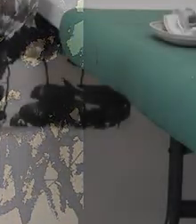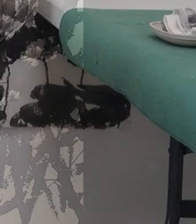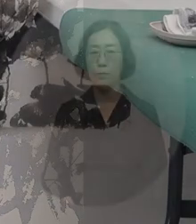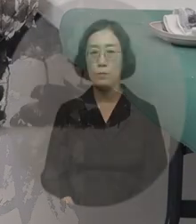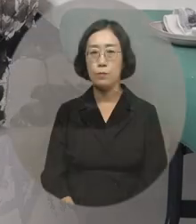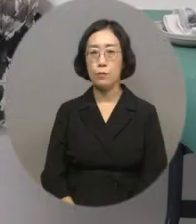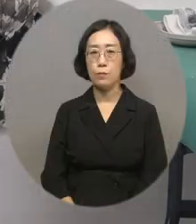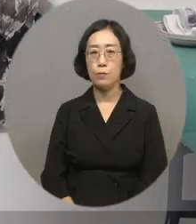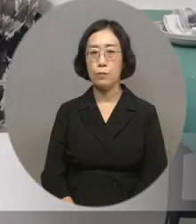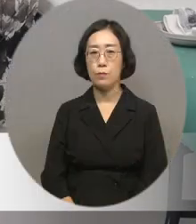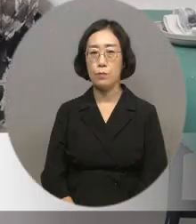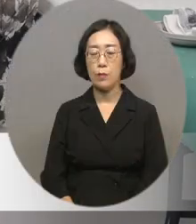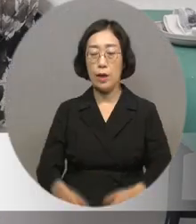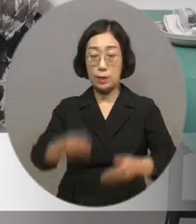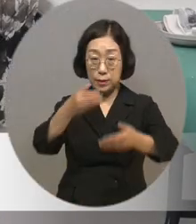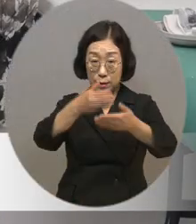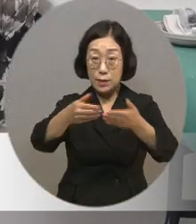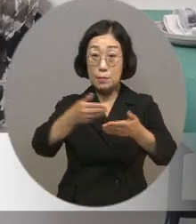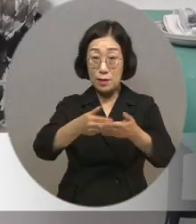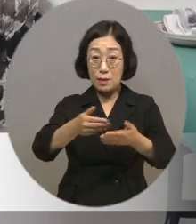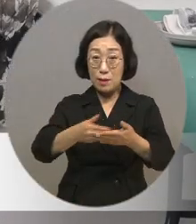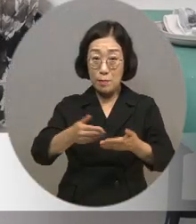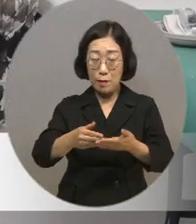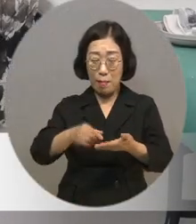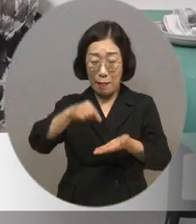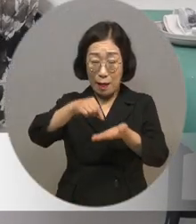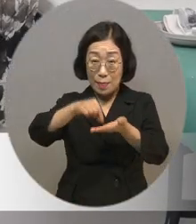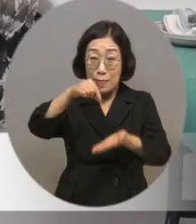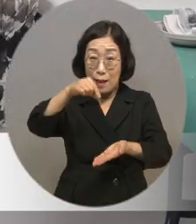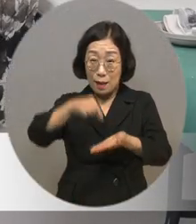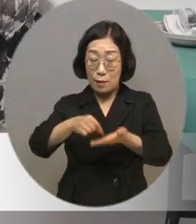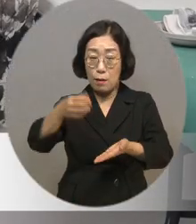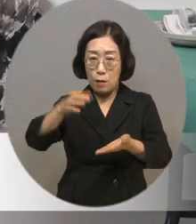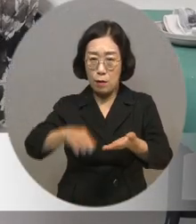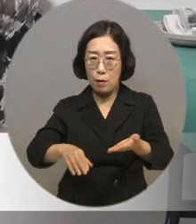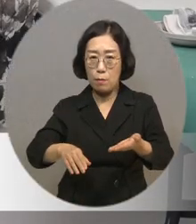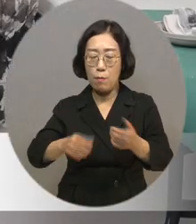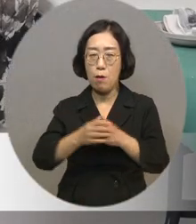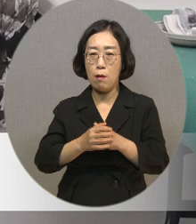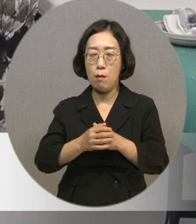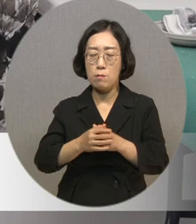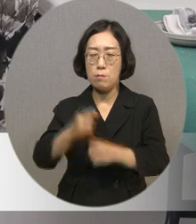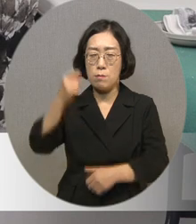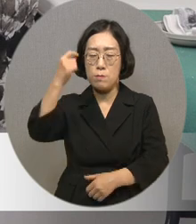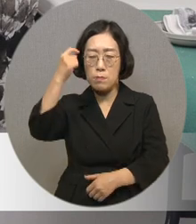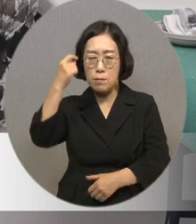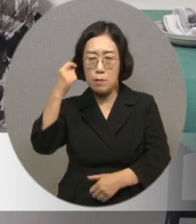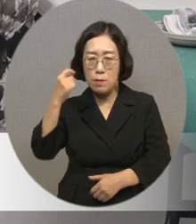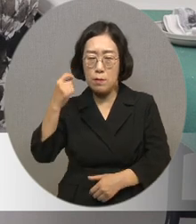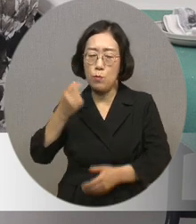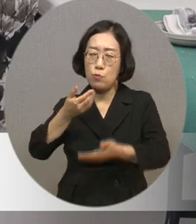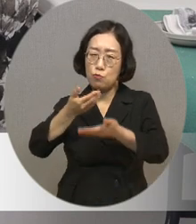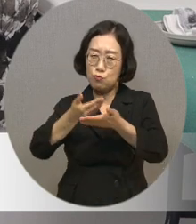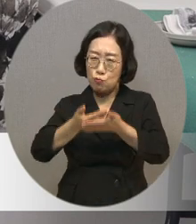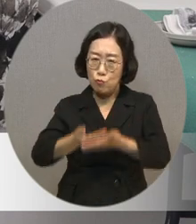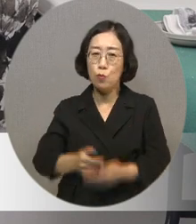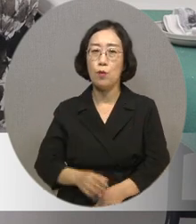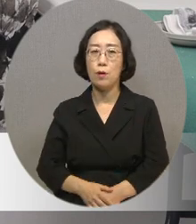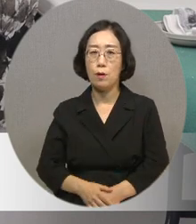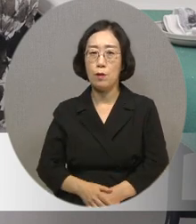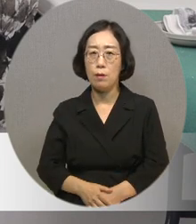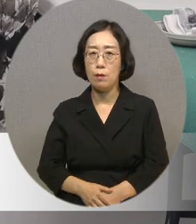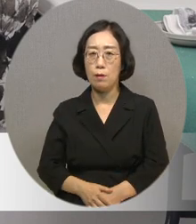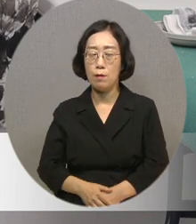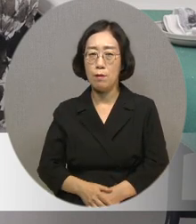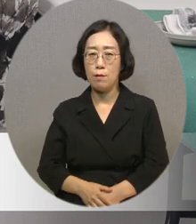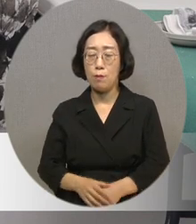그 선이 몇 개 그리지 않았지만은 그 선을 긴장감을 줘. 긴장감을요. 그러면서 다